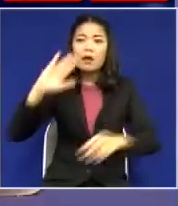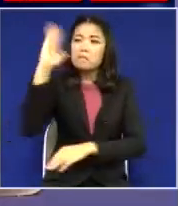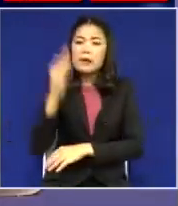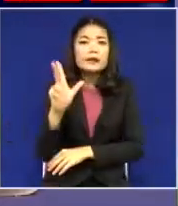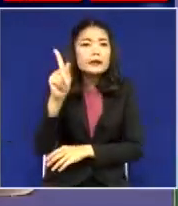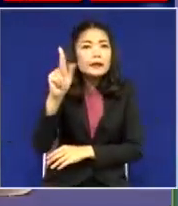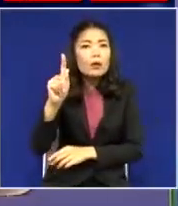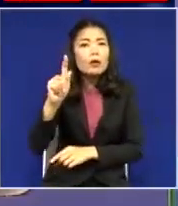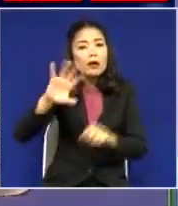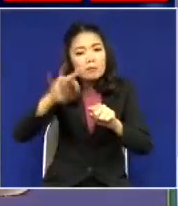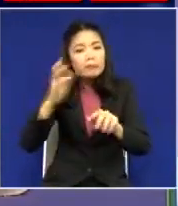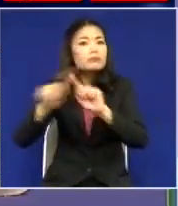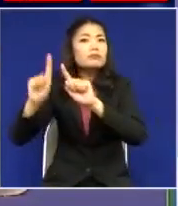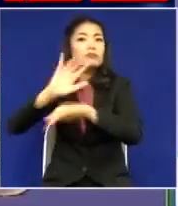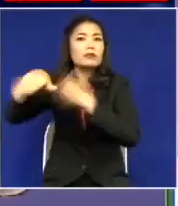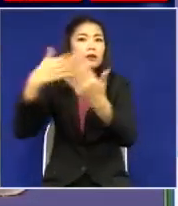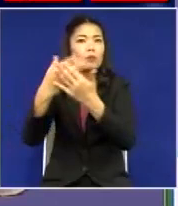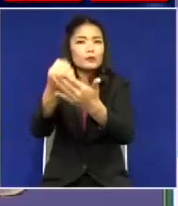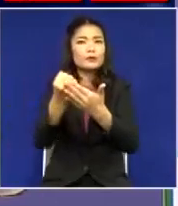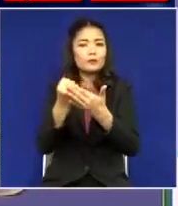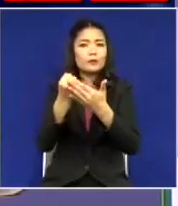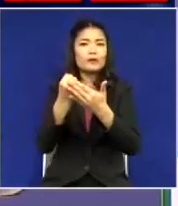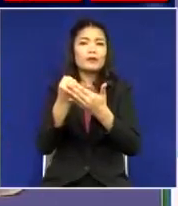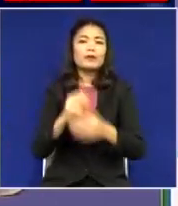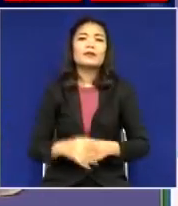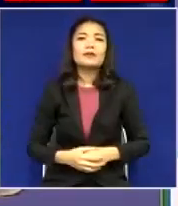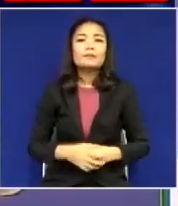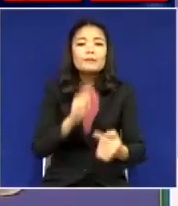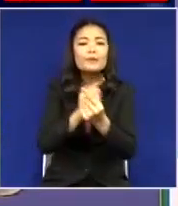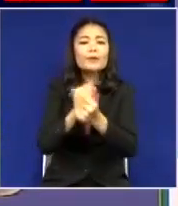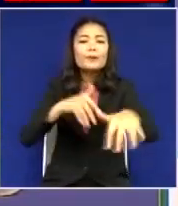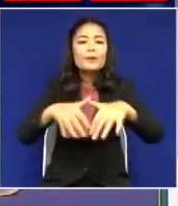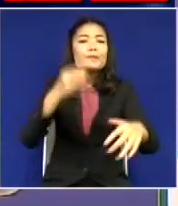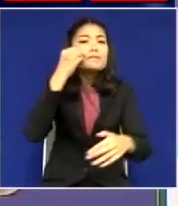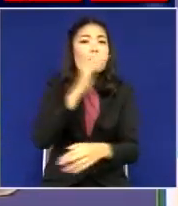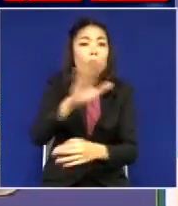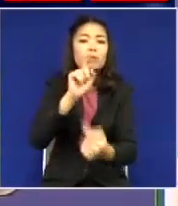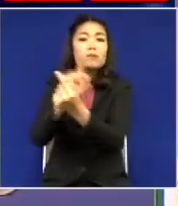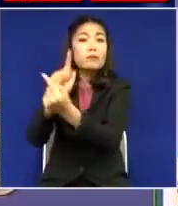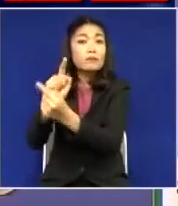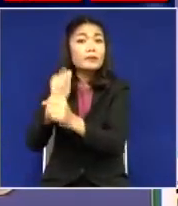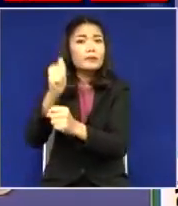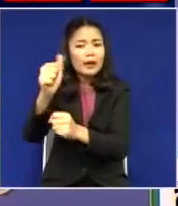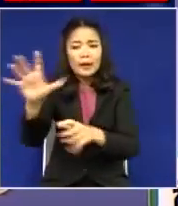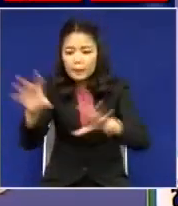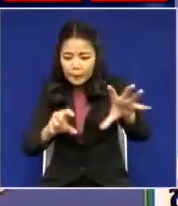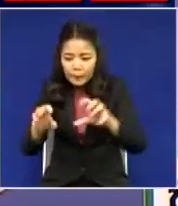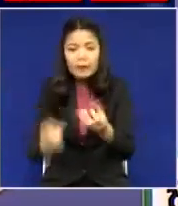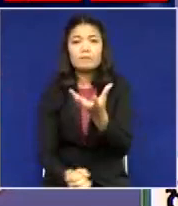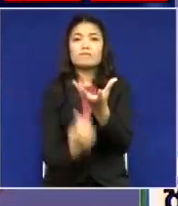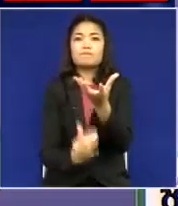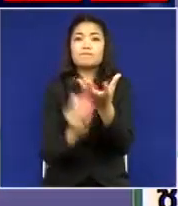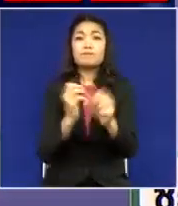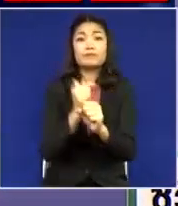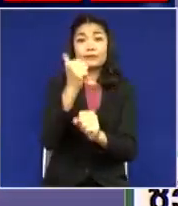ต่างๆเหล่านี้นะครับก็เป็นพืชผักพื้นบ้านที่พบได้อยู่ทั่วไปนะครับเราสามารถเอามาปรุงเป็นอาหารนะครับอย่างเช่น